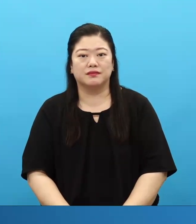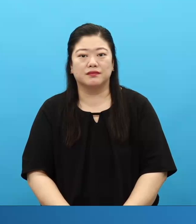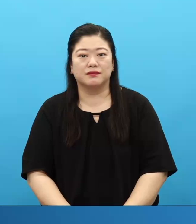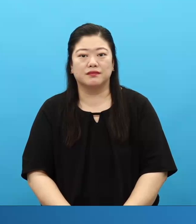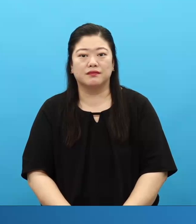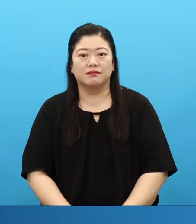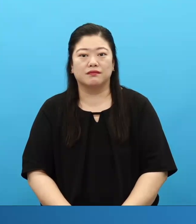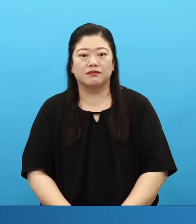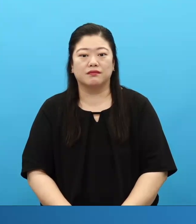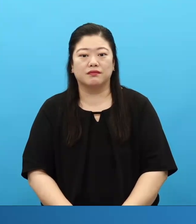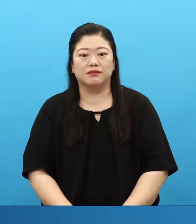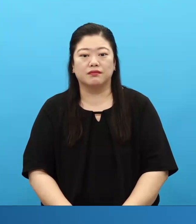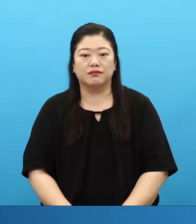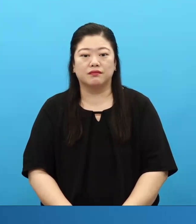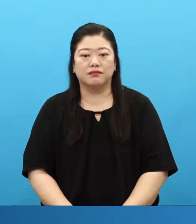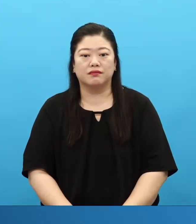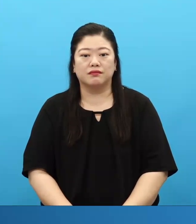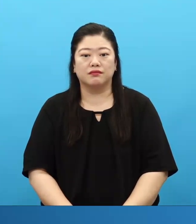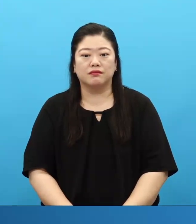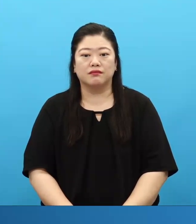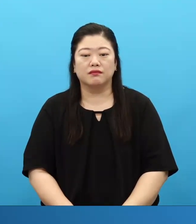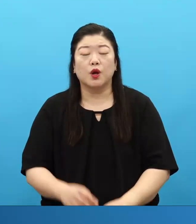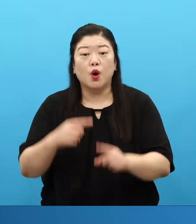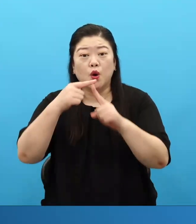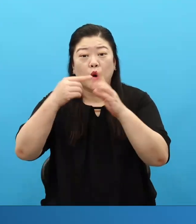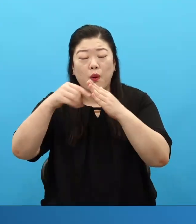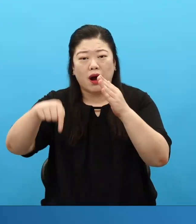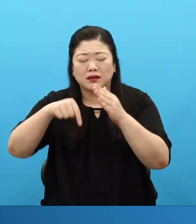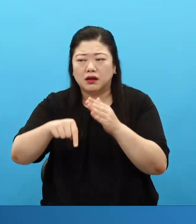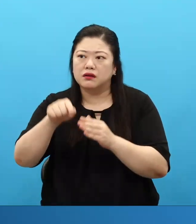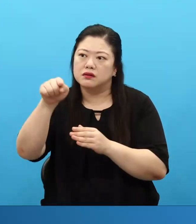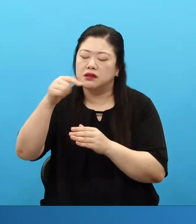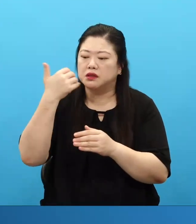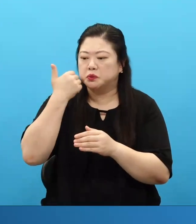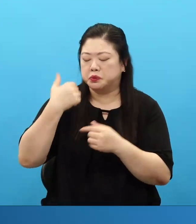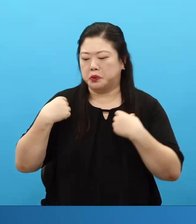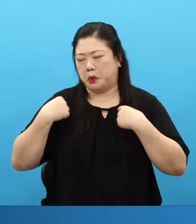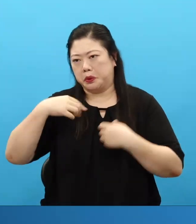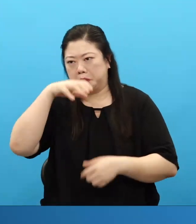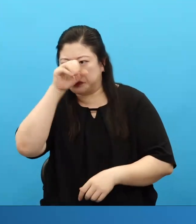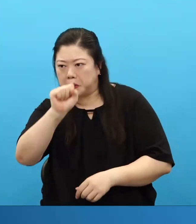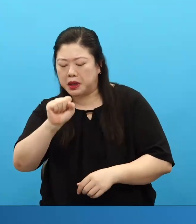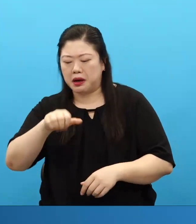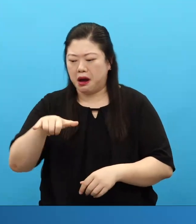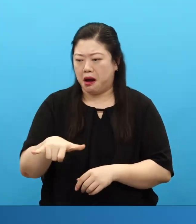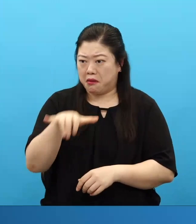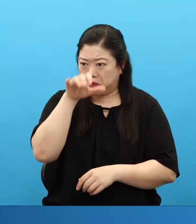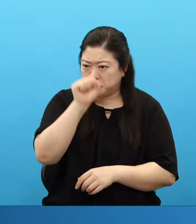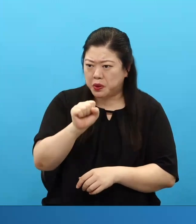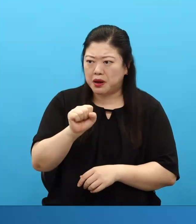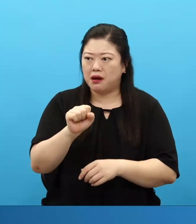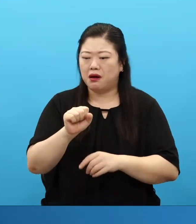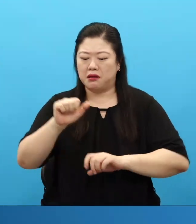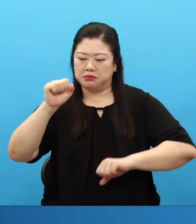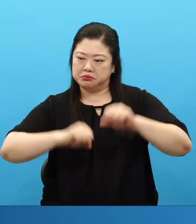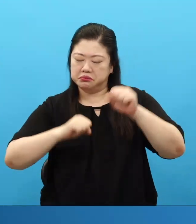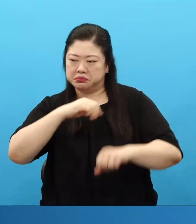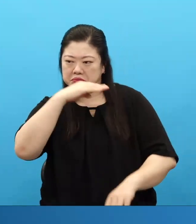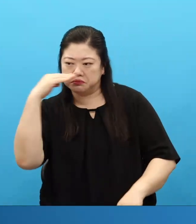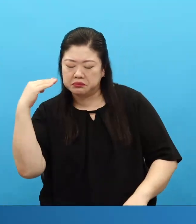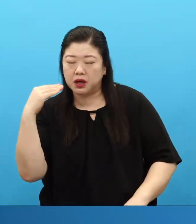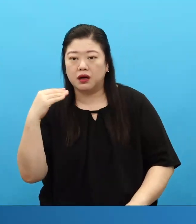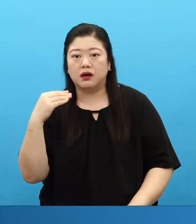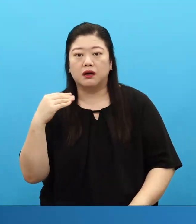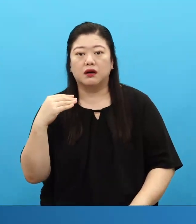the only one wearing that great coat? 우리는 이렇게 일이 되잖아. And we have to work so hard." 틀린 말인 거 아닙니다. Those words were not wrong. 왜 니는